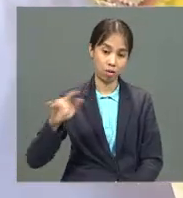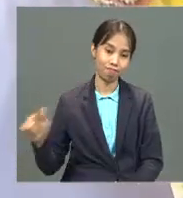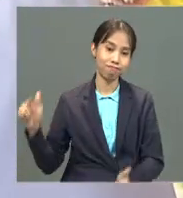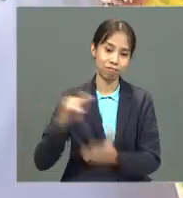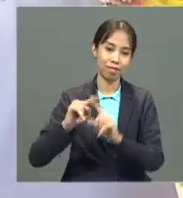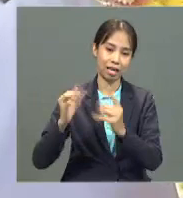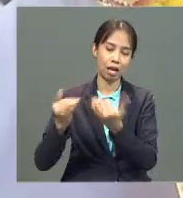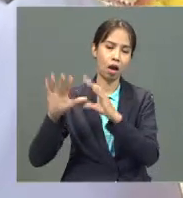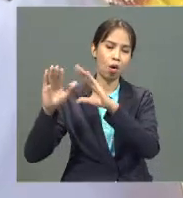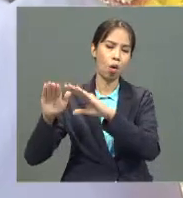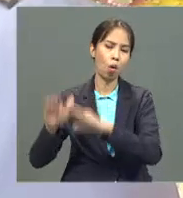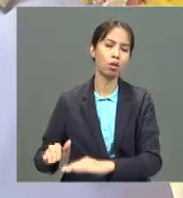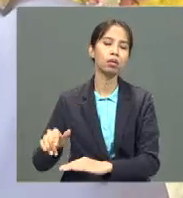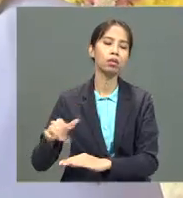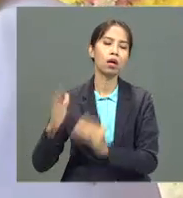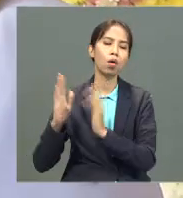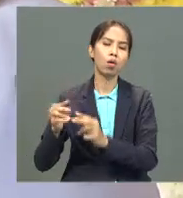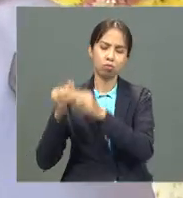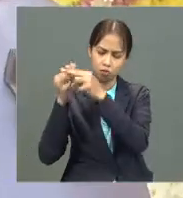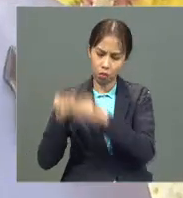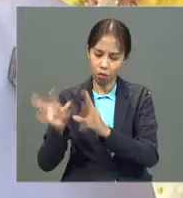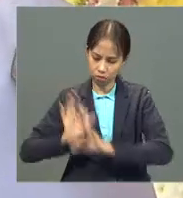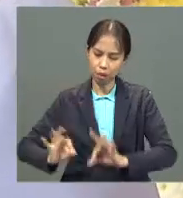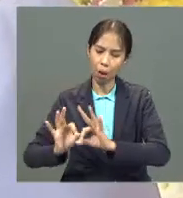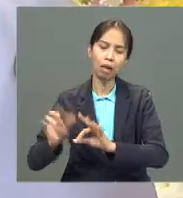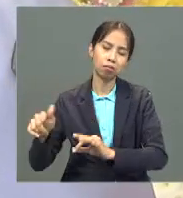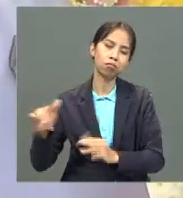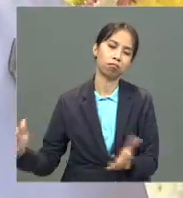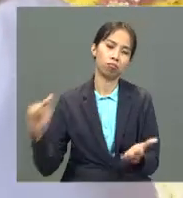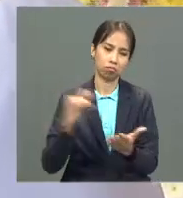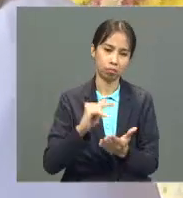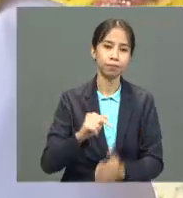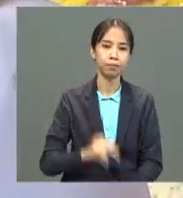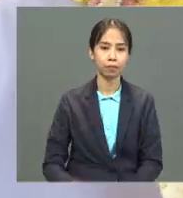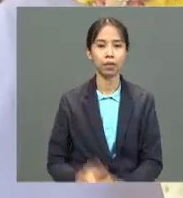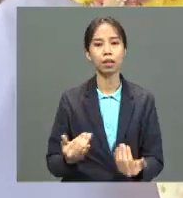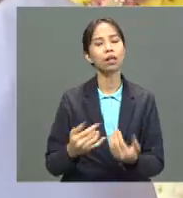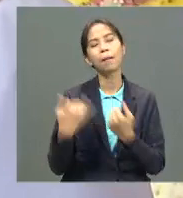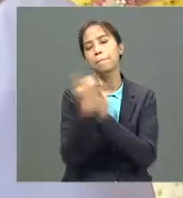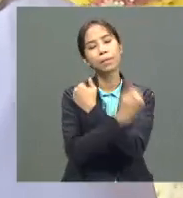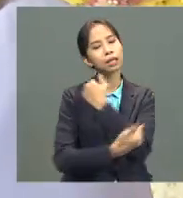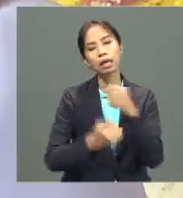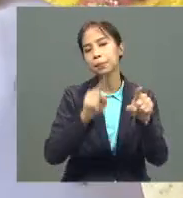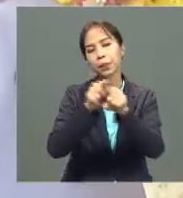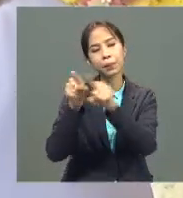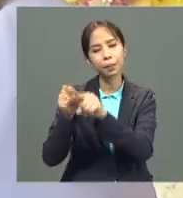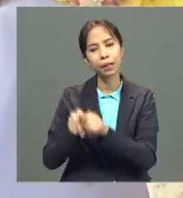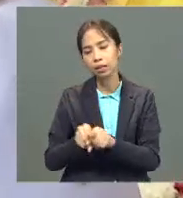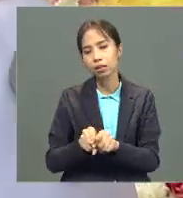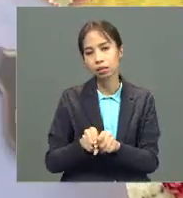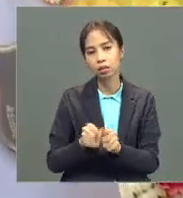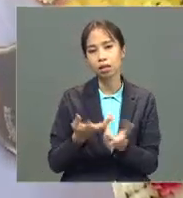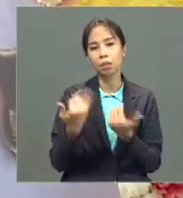ครับดาวไซด์ลงมาเพื่อเอาเฉพาะที่มันจำเป็นจริงๆนะครับก็ทุกประเทศนะฮะที่เราฝึกไม่ว่าจะประเท